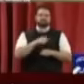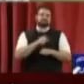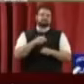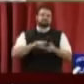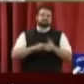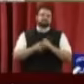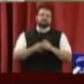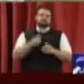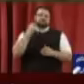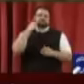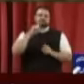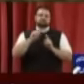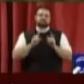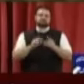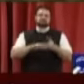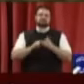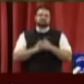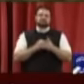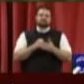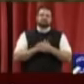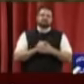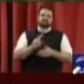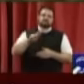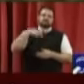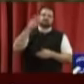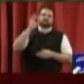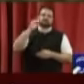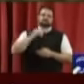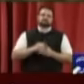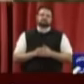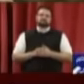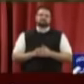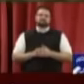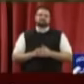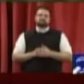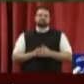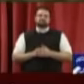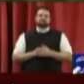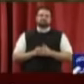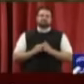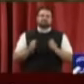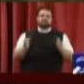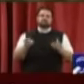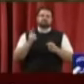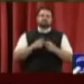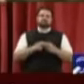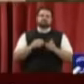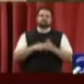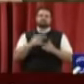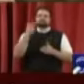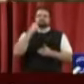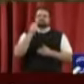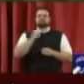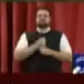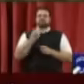Că nu cred că până la a doua zi. Nu, sigur că nu până la a doua zi. Ea trebuie să spună câte o zi. După aceea